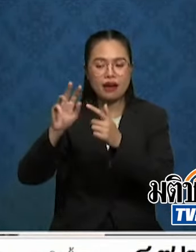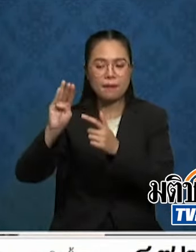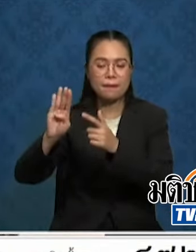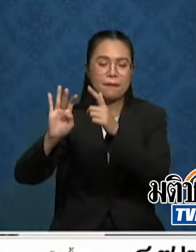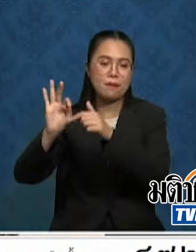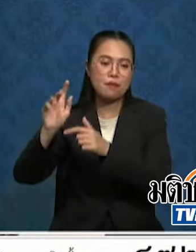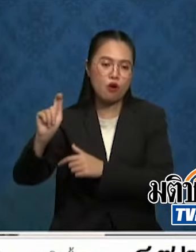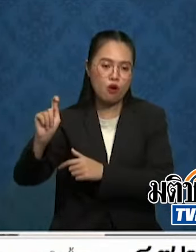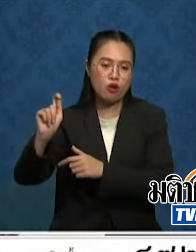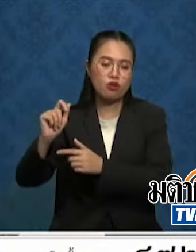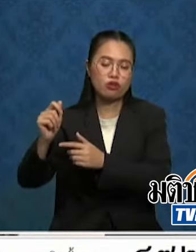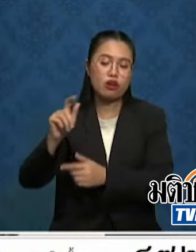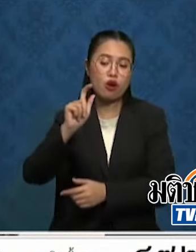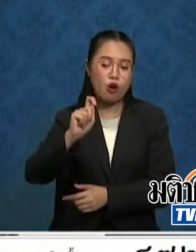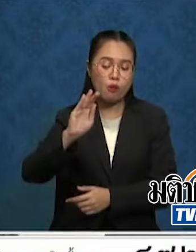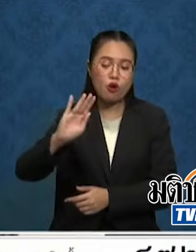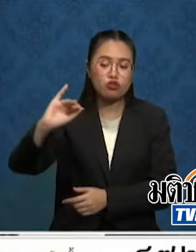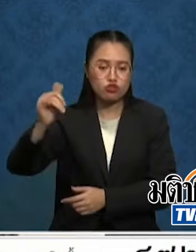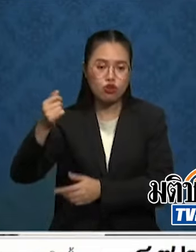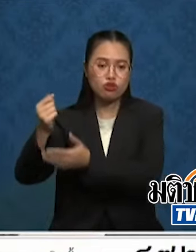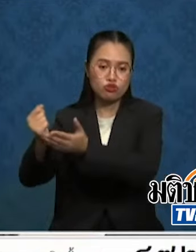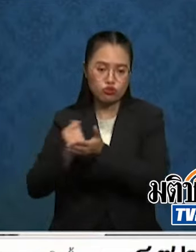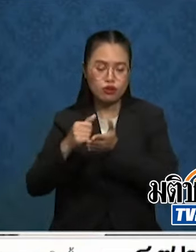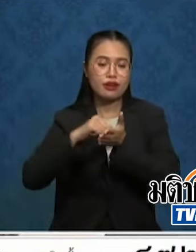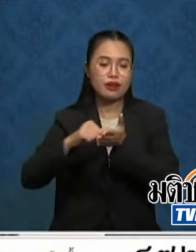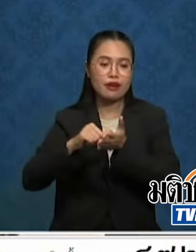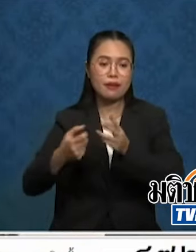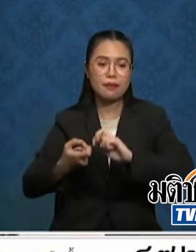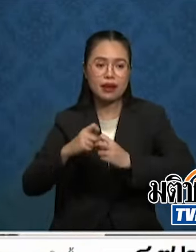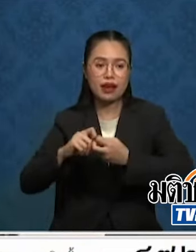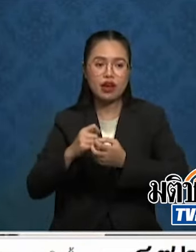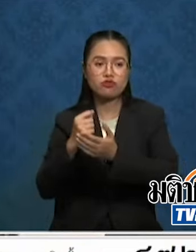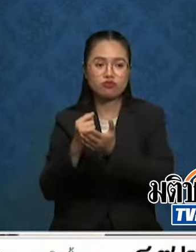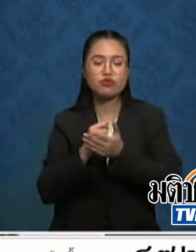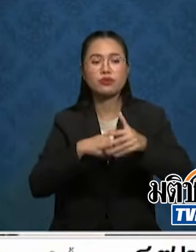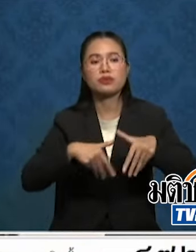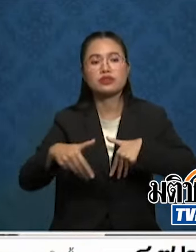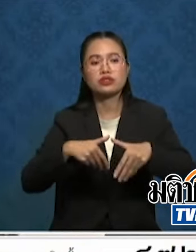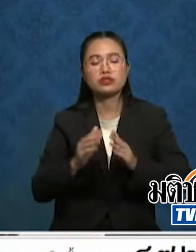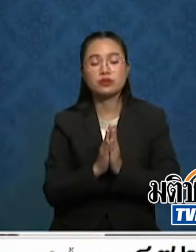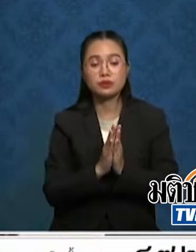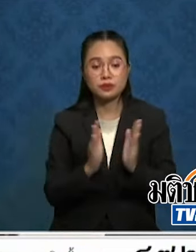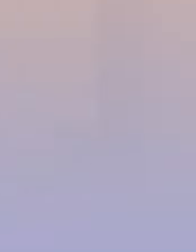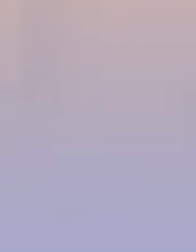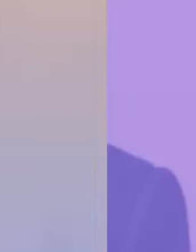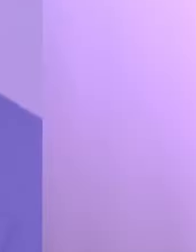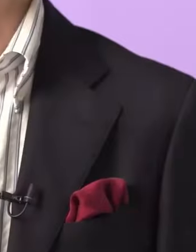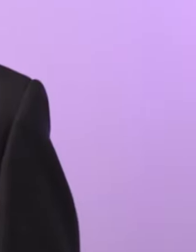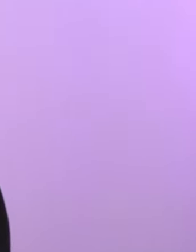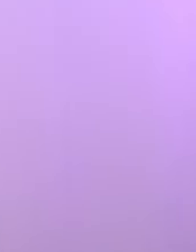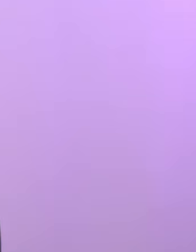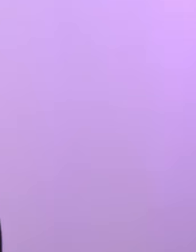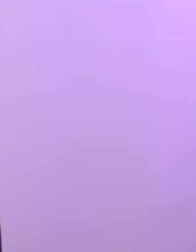การให้เข้าดำเนินการแก้ไขปัญหาดังกล่าวให้กับพี่น้องประชาชนด้วยครับขอบคุณครับท่านประธาน